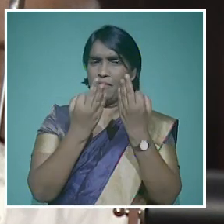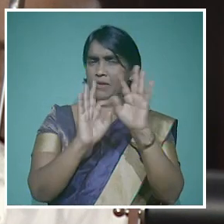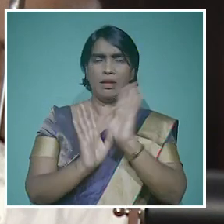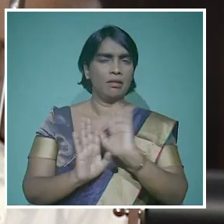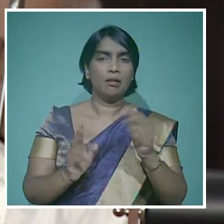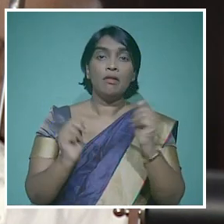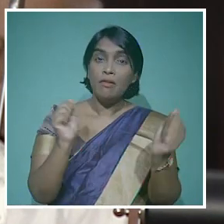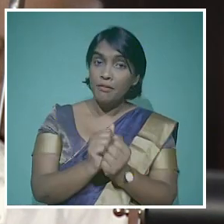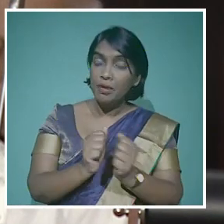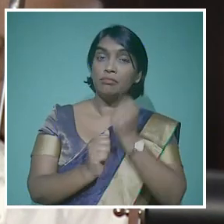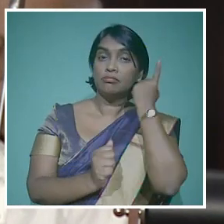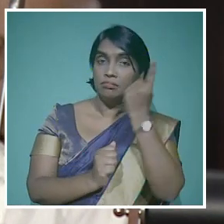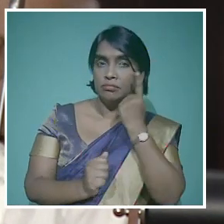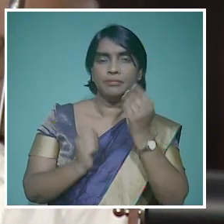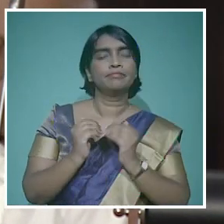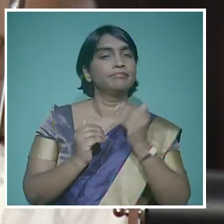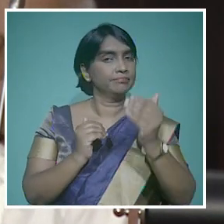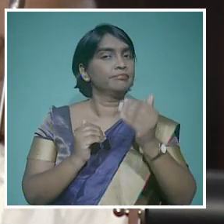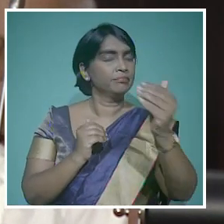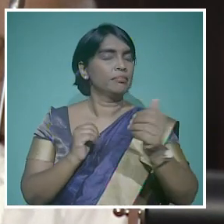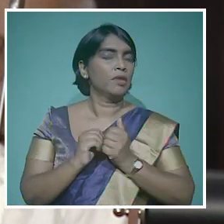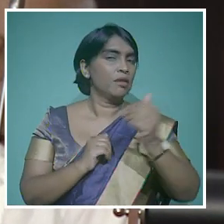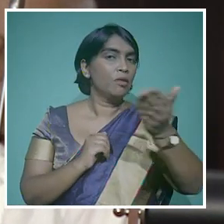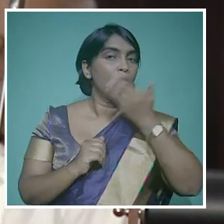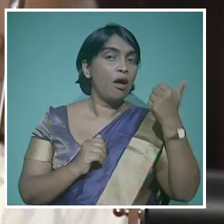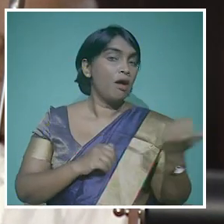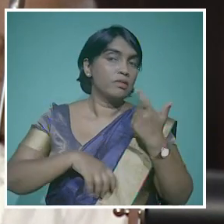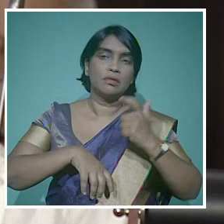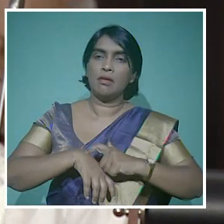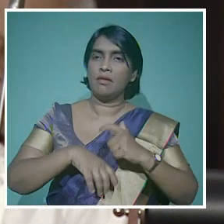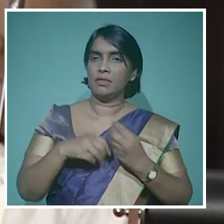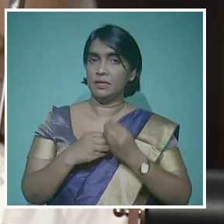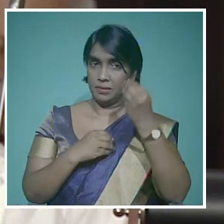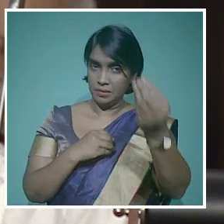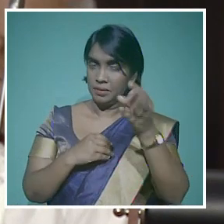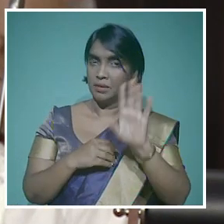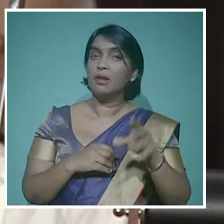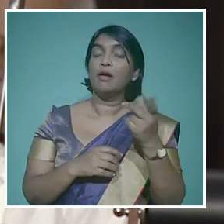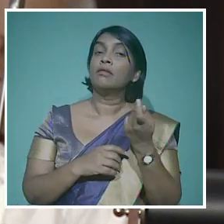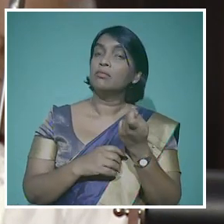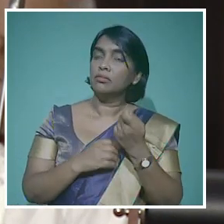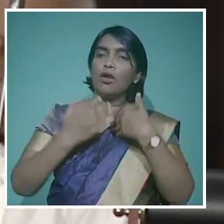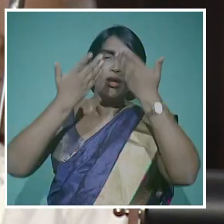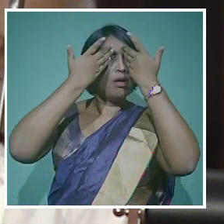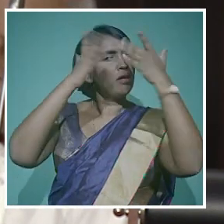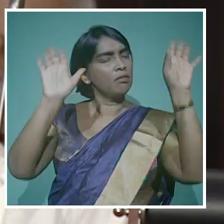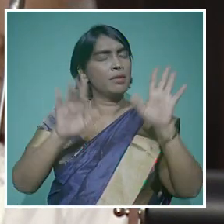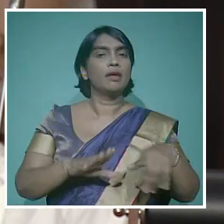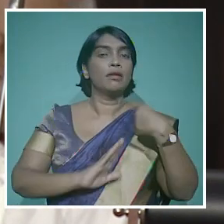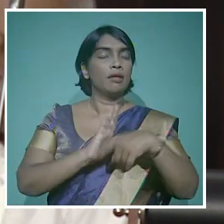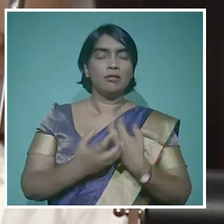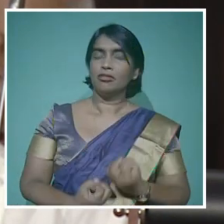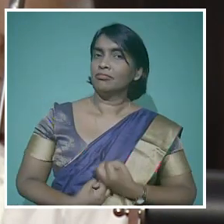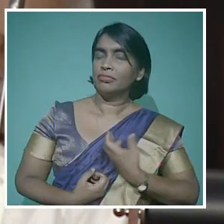වෙනුවට හැකියාවෙන් දක්ෂතාවෙන් ඉදිරියට යා හැකි නව අවස්ථාවන් නිර්මාණය කර දුන්නා. ආර්ථිකය විවෘත කරා, රට